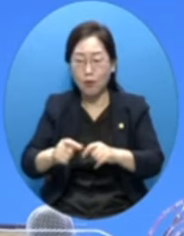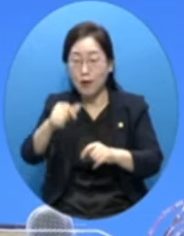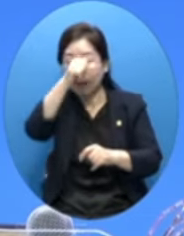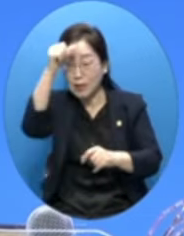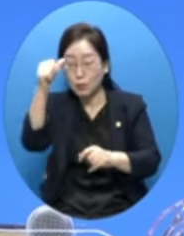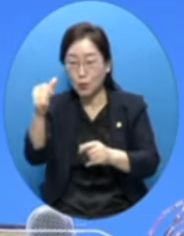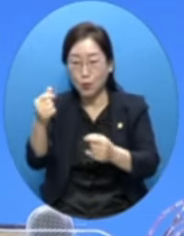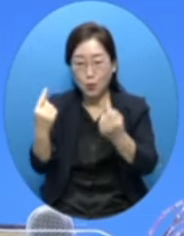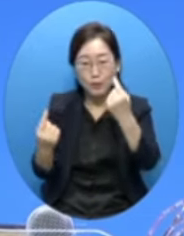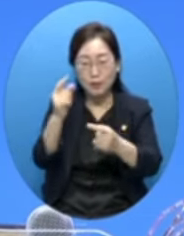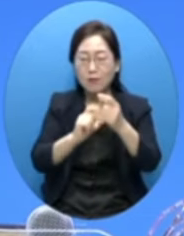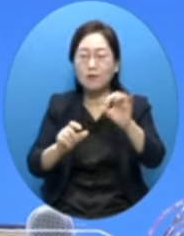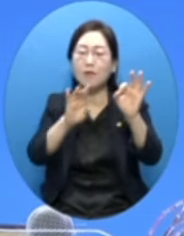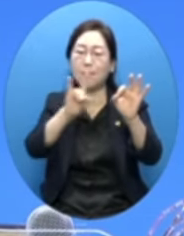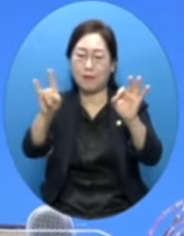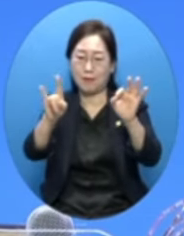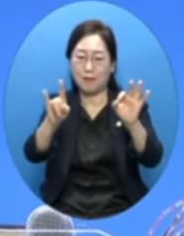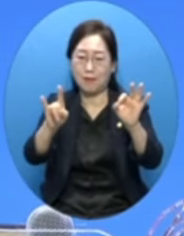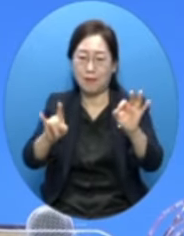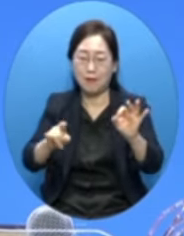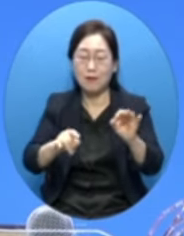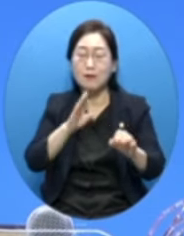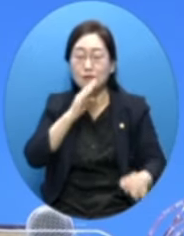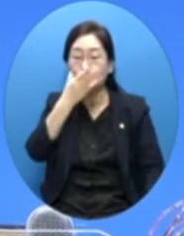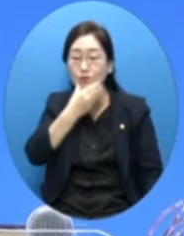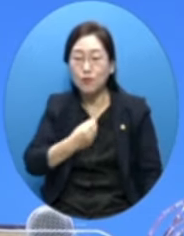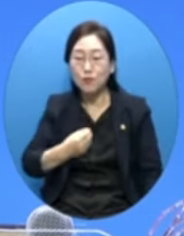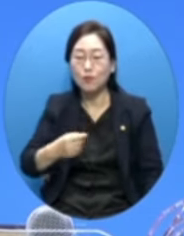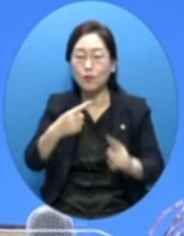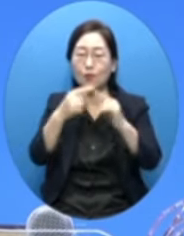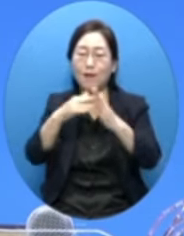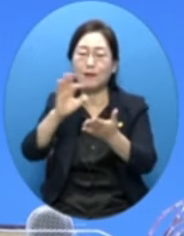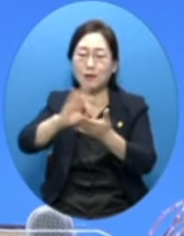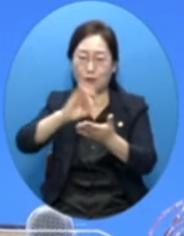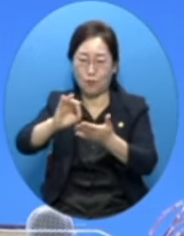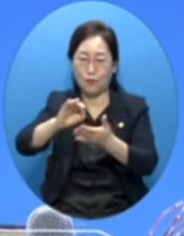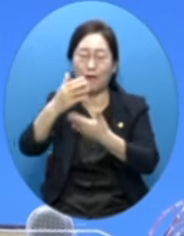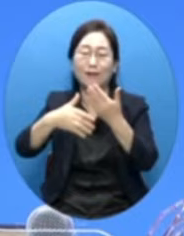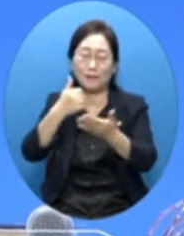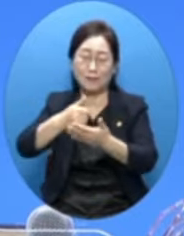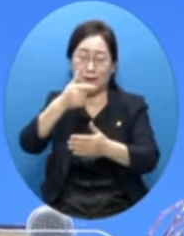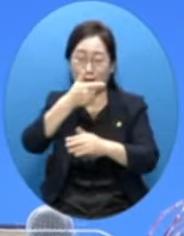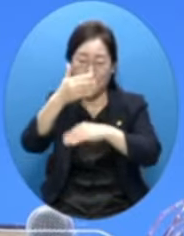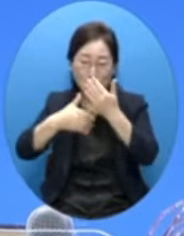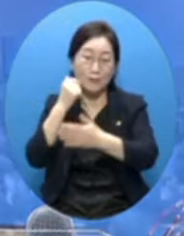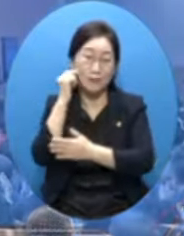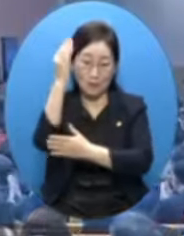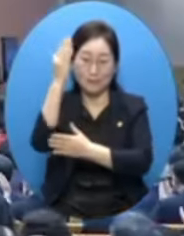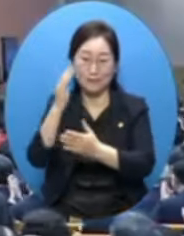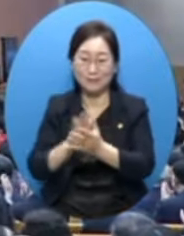하나님께서 우리 순복음교단을 사용하고 계신 줄 믿습니다. 네. 할렐루야. 하나님께 기도드립니다.